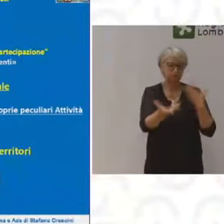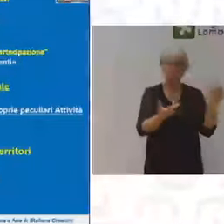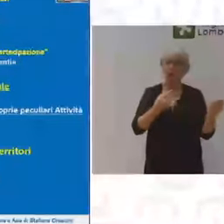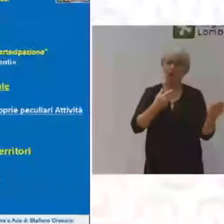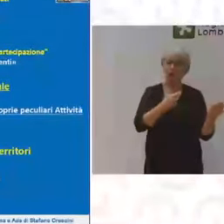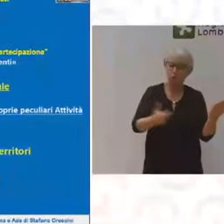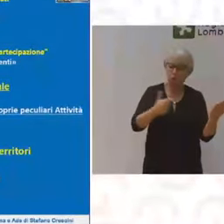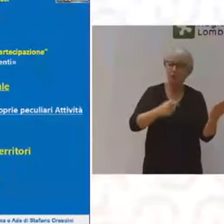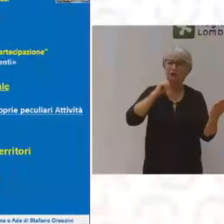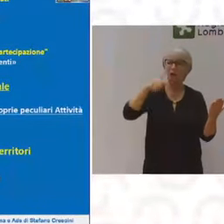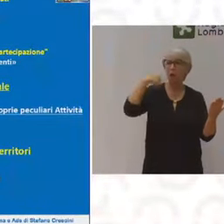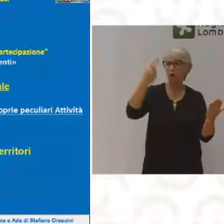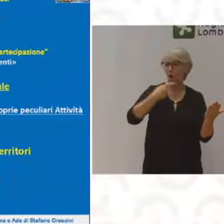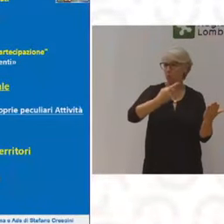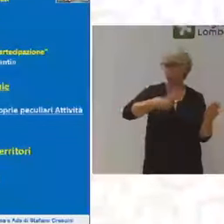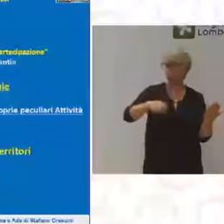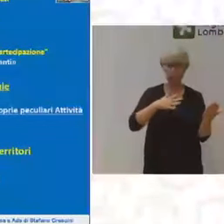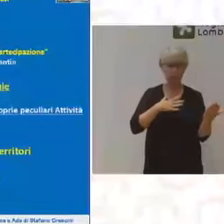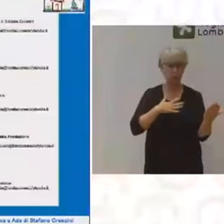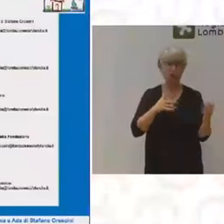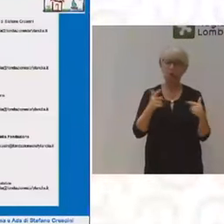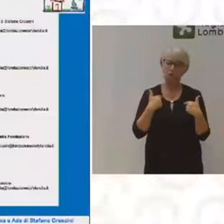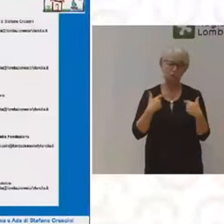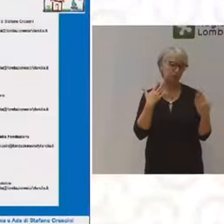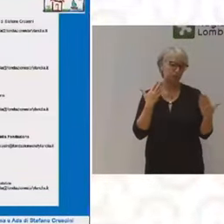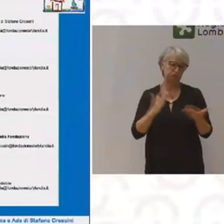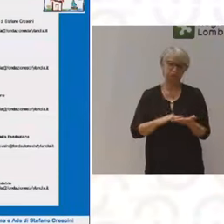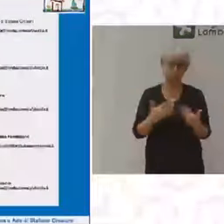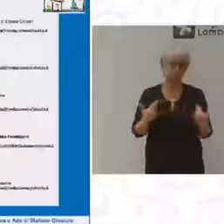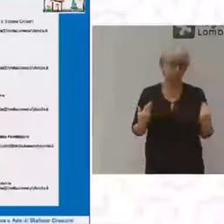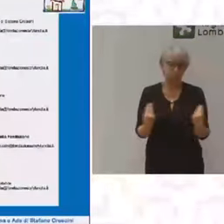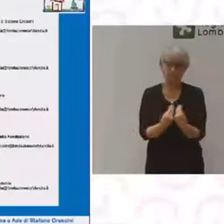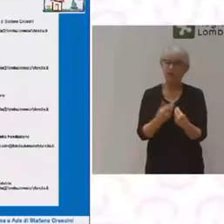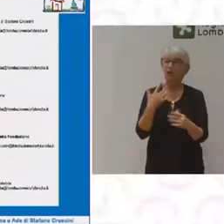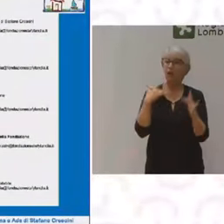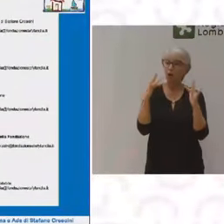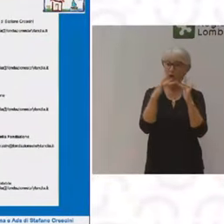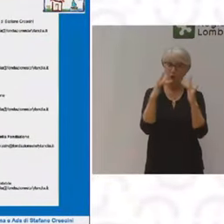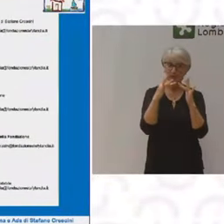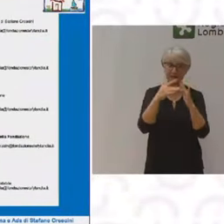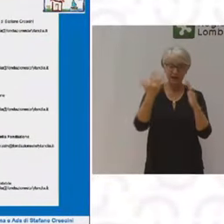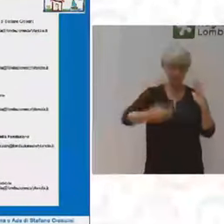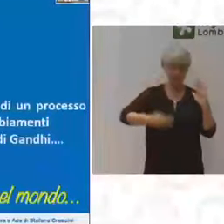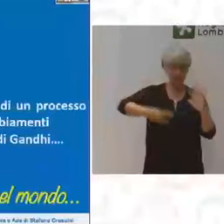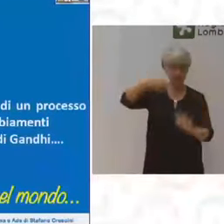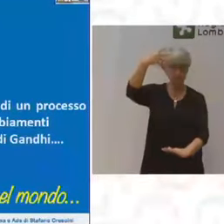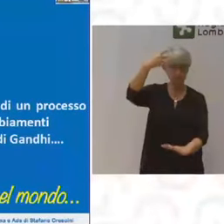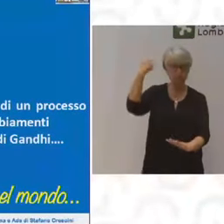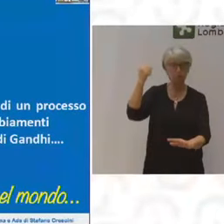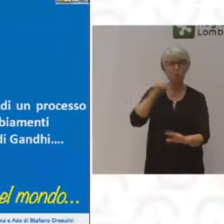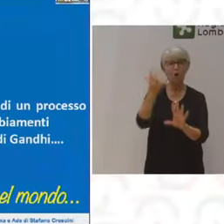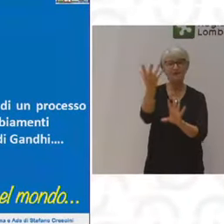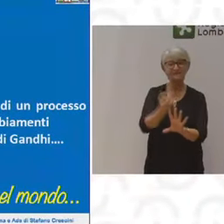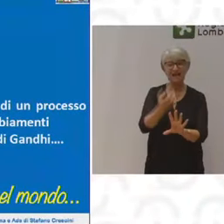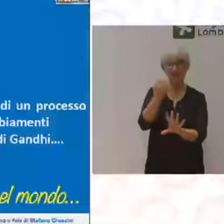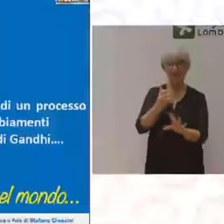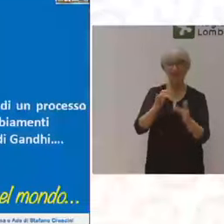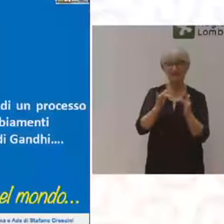noi. Non siamo alternativi, ma complementari. I nostri contatti, sull'home page è scaricabile il nostro